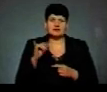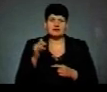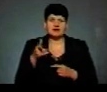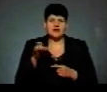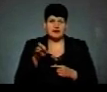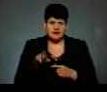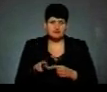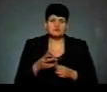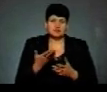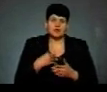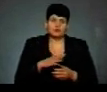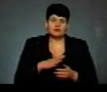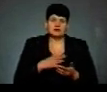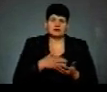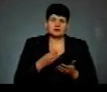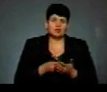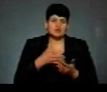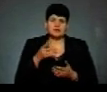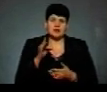була наша дорогоцінна Рафіат.